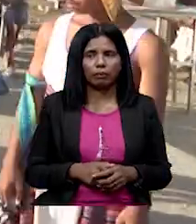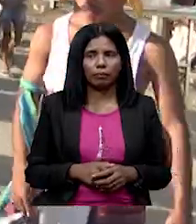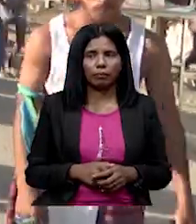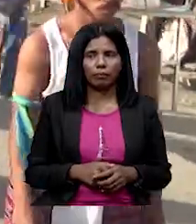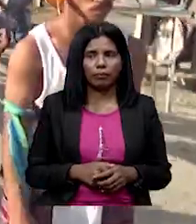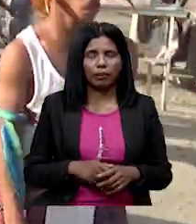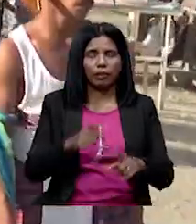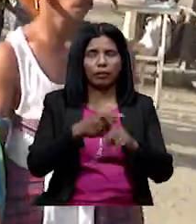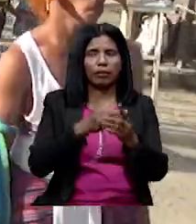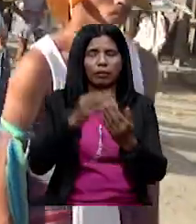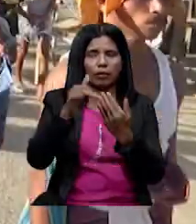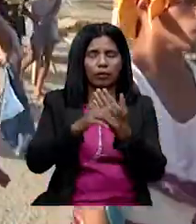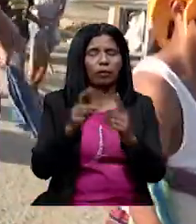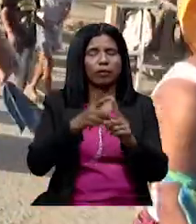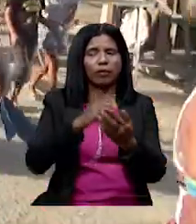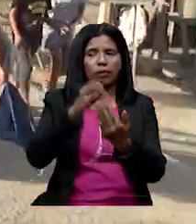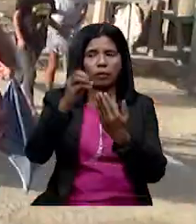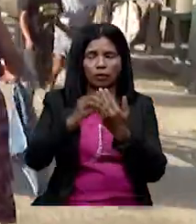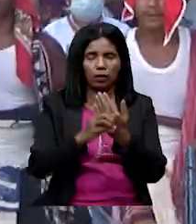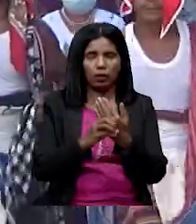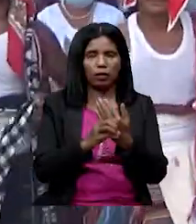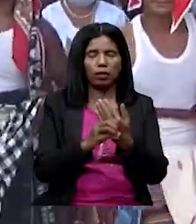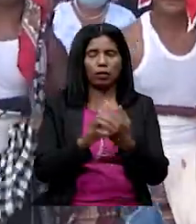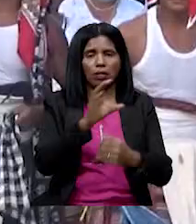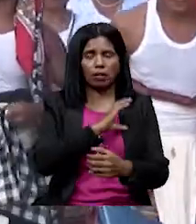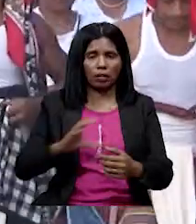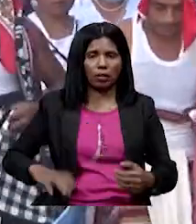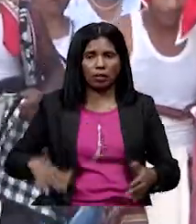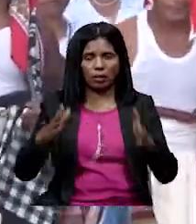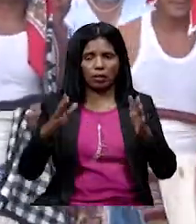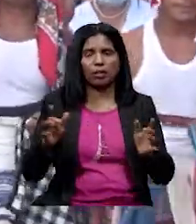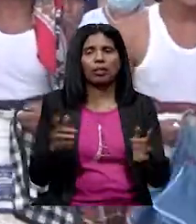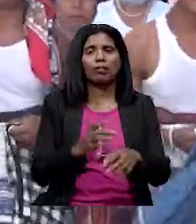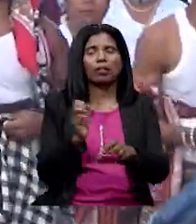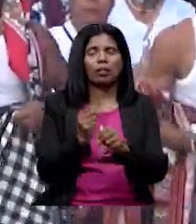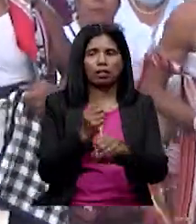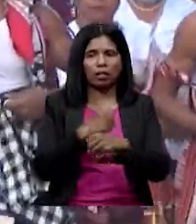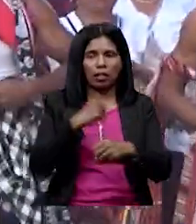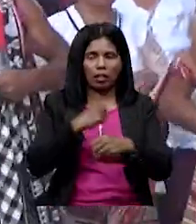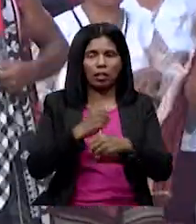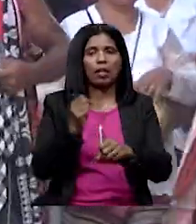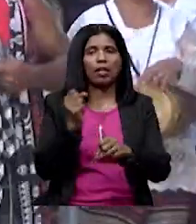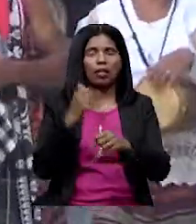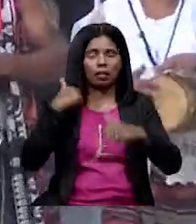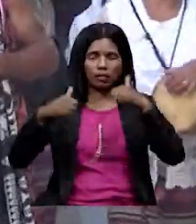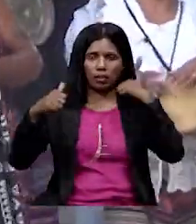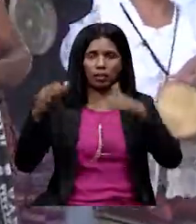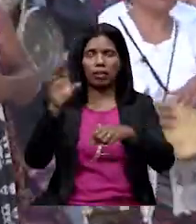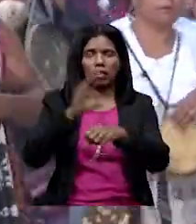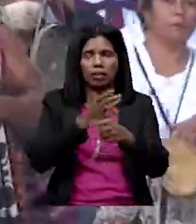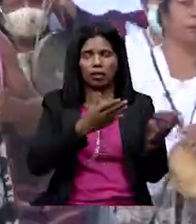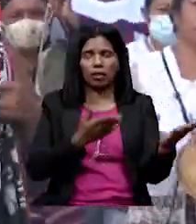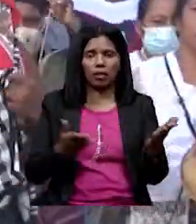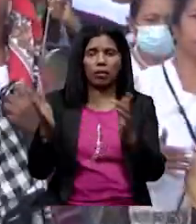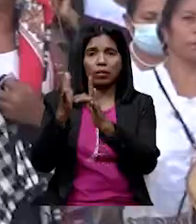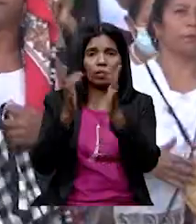Ia fulan maio no outubro, cada tinan Sarani Católica de Oseja Dili sempre organiza atividade religioso Lore Lau Ila Santo e a